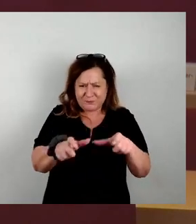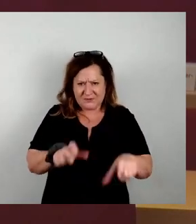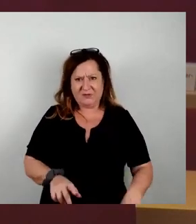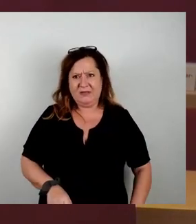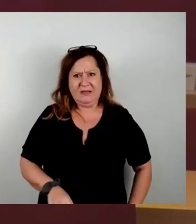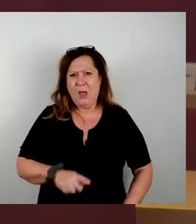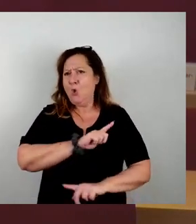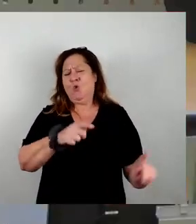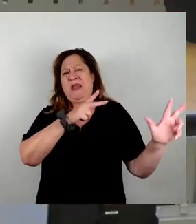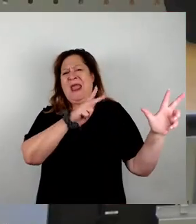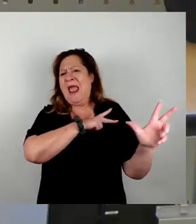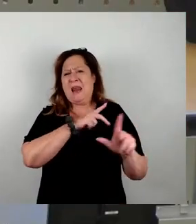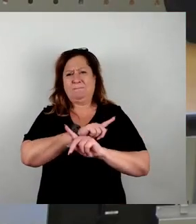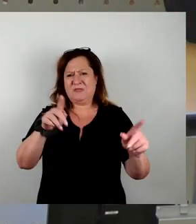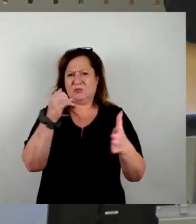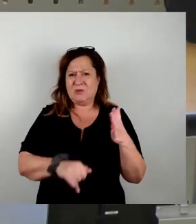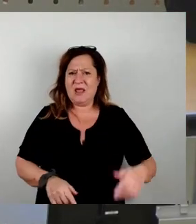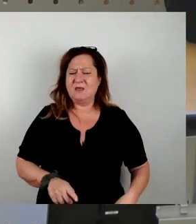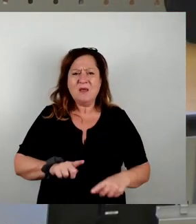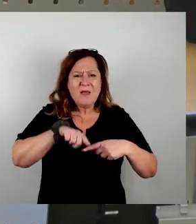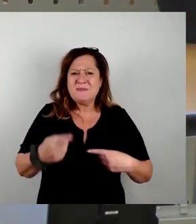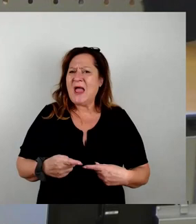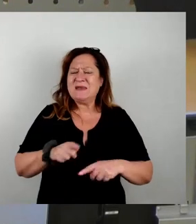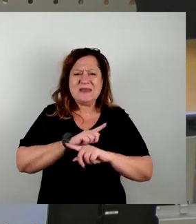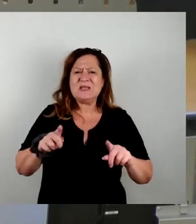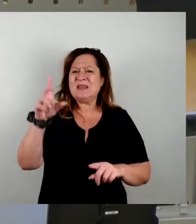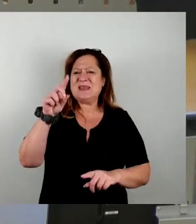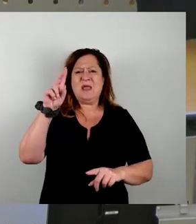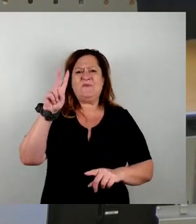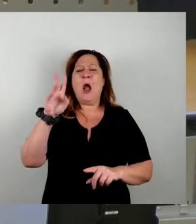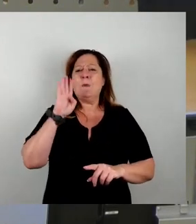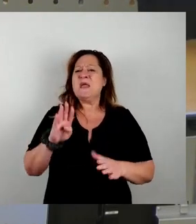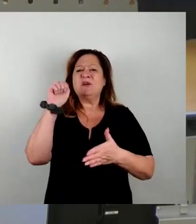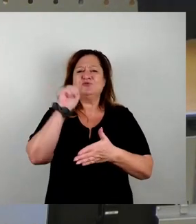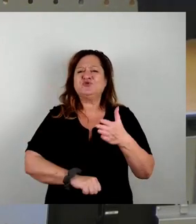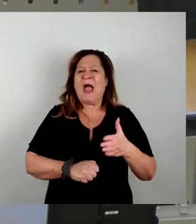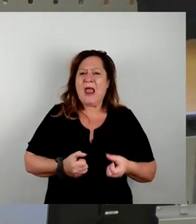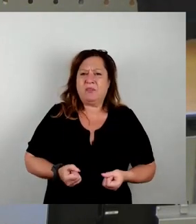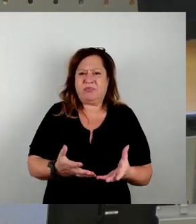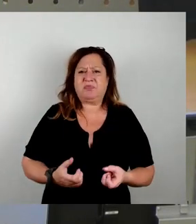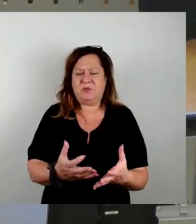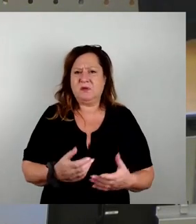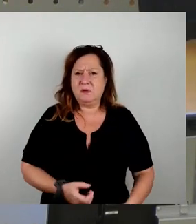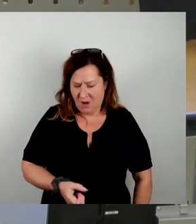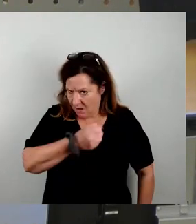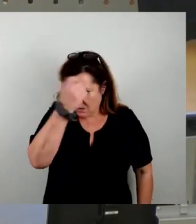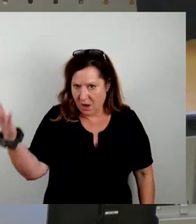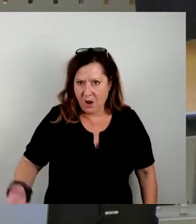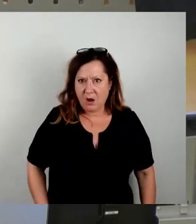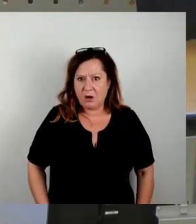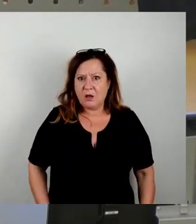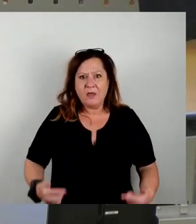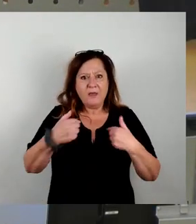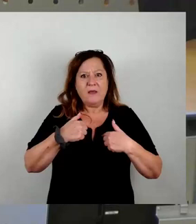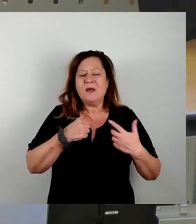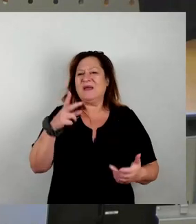ins Letzte. Dann legen Sie doch nicht weiter der DVB einfach Steine in den Weg. Und natürlich bekennen wir uns als Dissidenten, leider viel